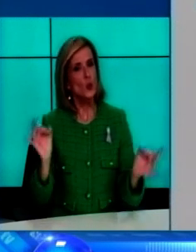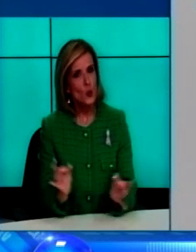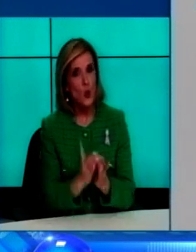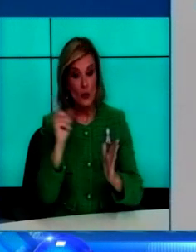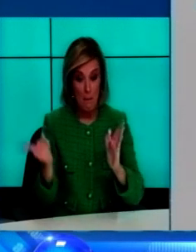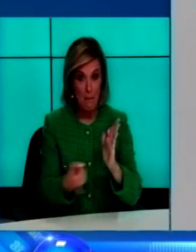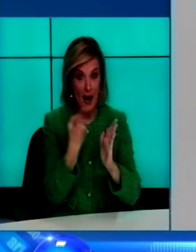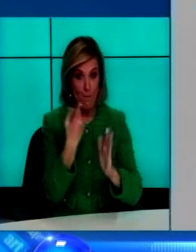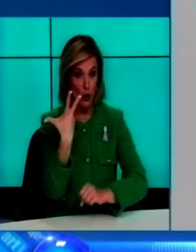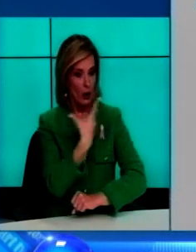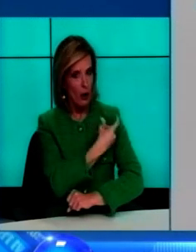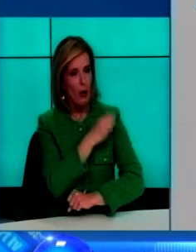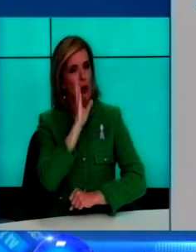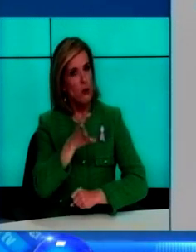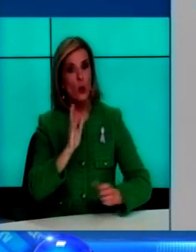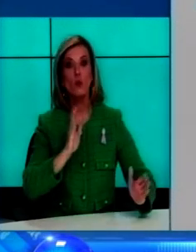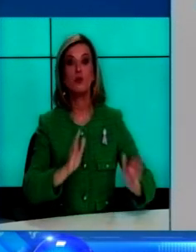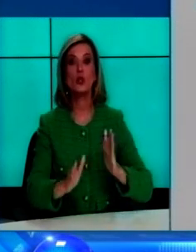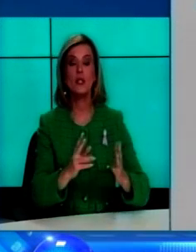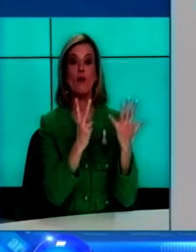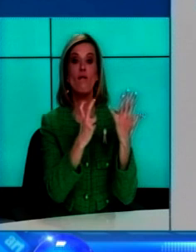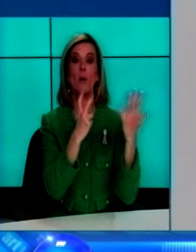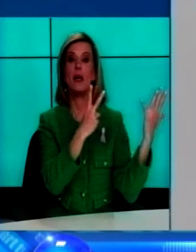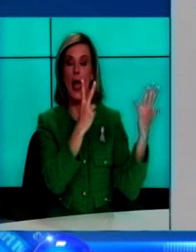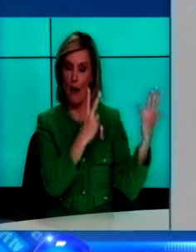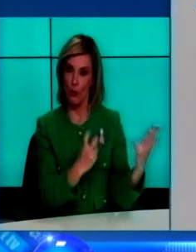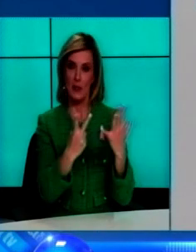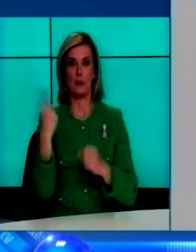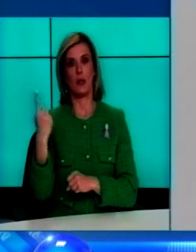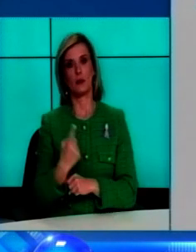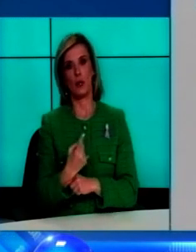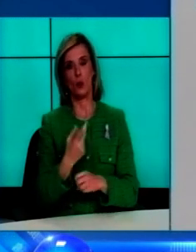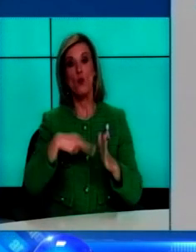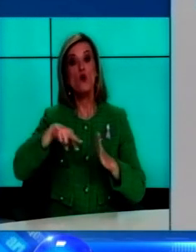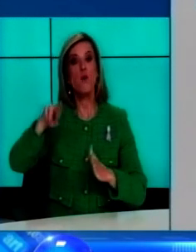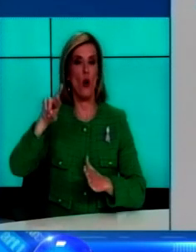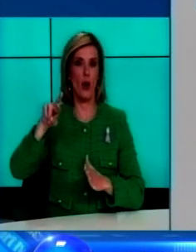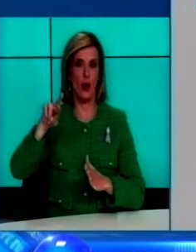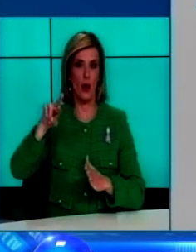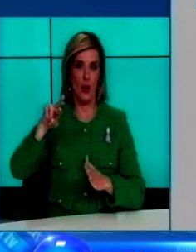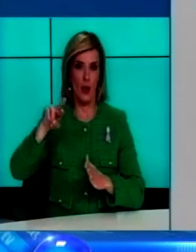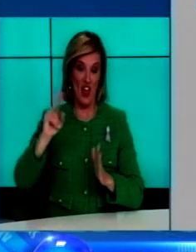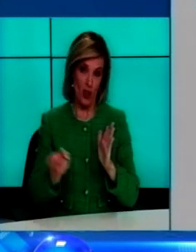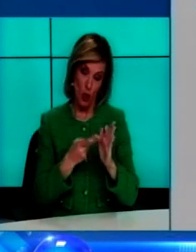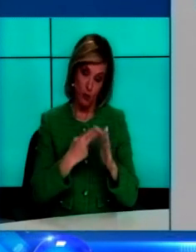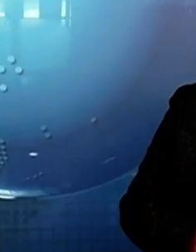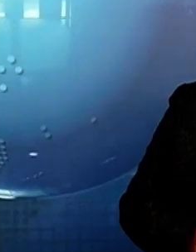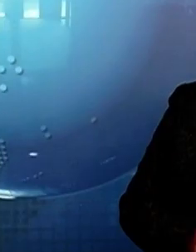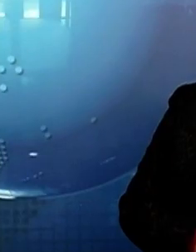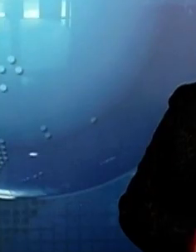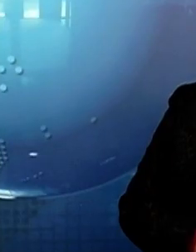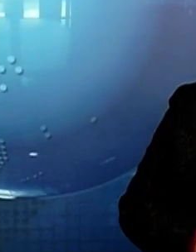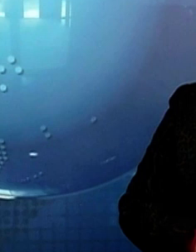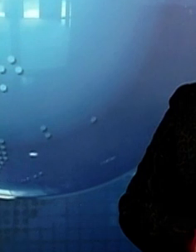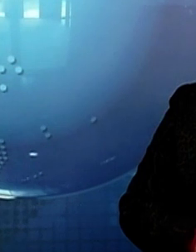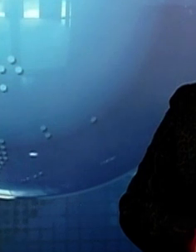δόση έχουν μια προστασία της τάξης του 77%, πολύ περισσότερη προστασία έχουν οι πλήρως εμβολιασμένοι.